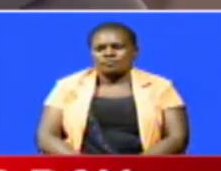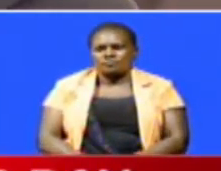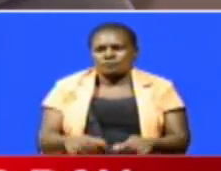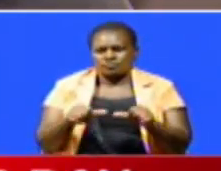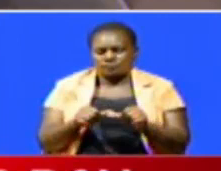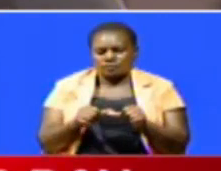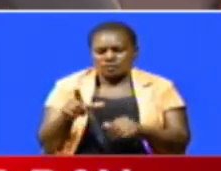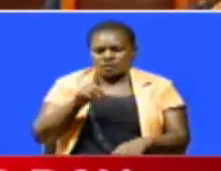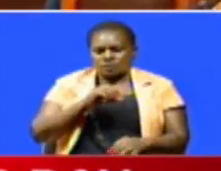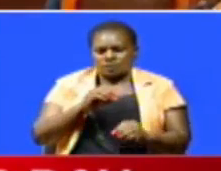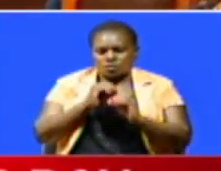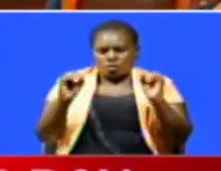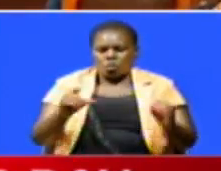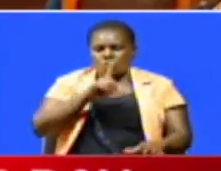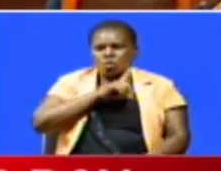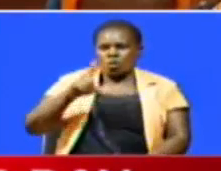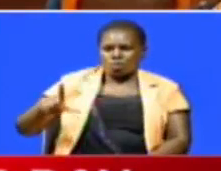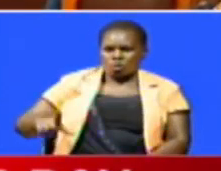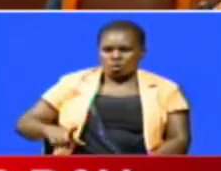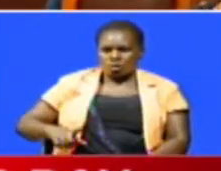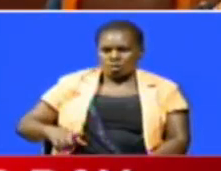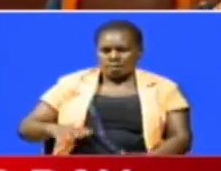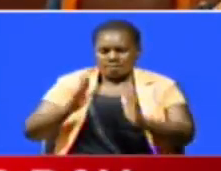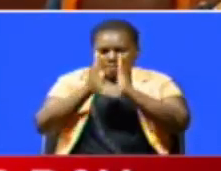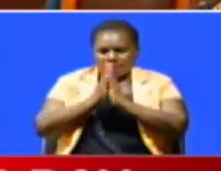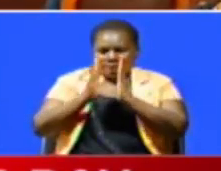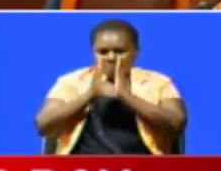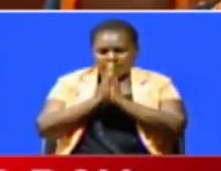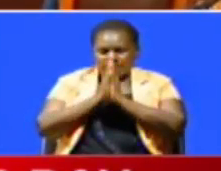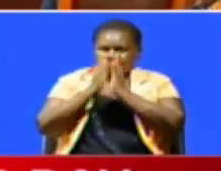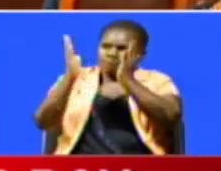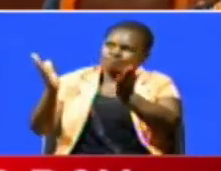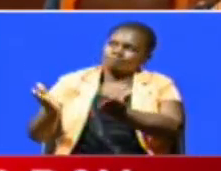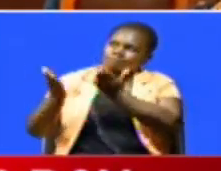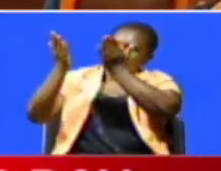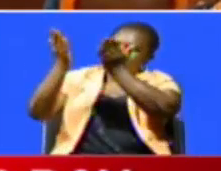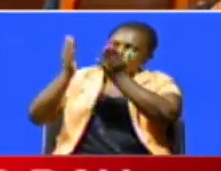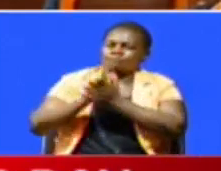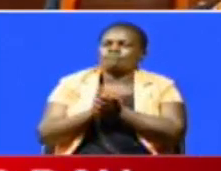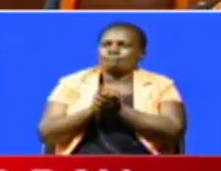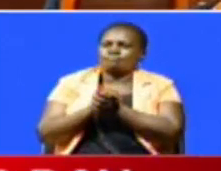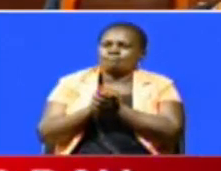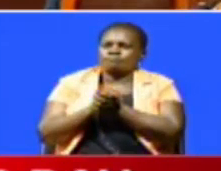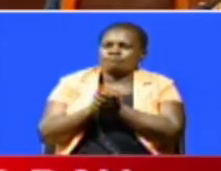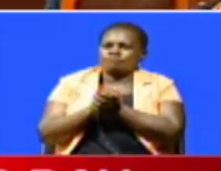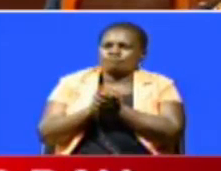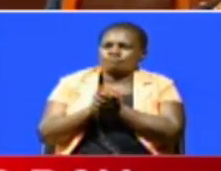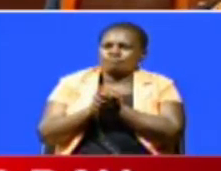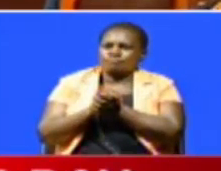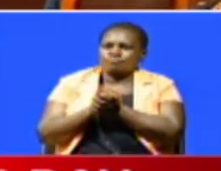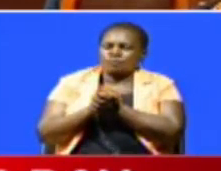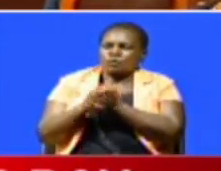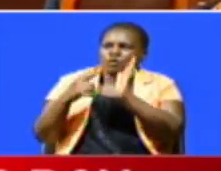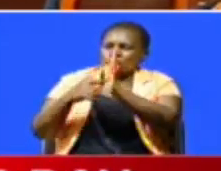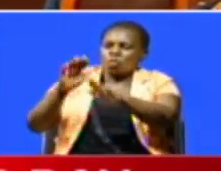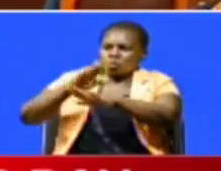Tuendelea Mwenyezi Mungu kuleta maombi yetu kwako kwamba utuangazie mema